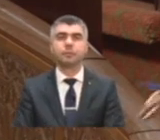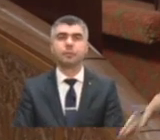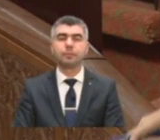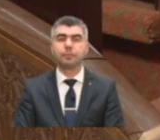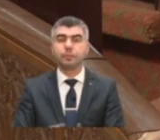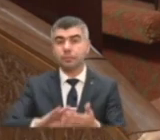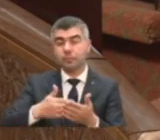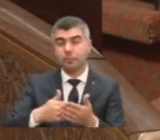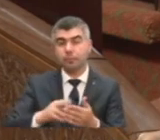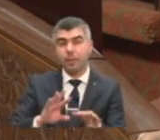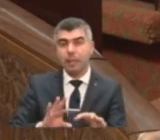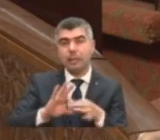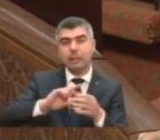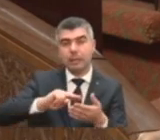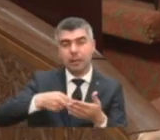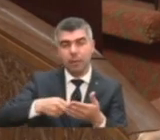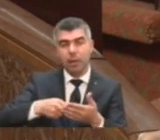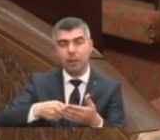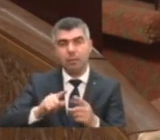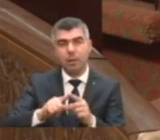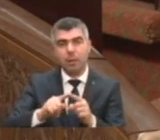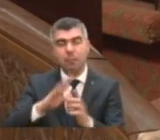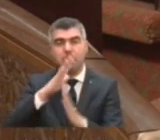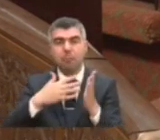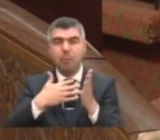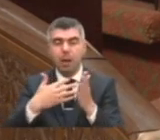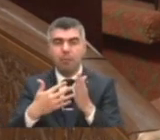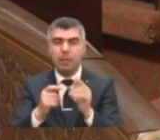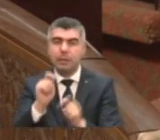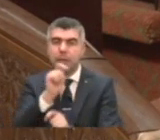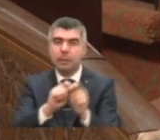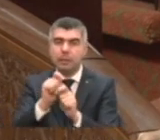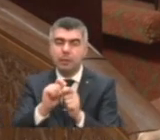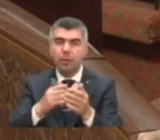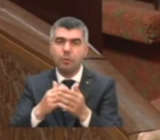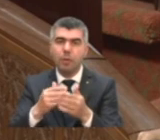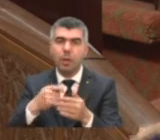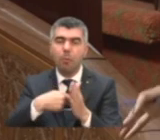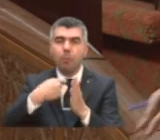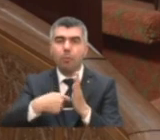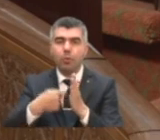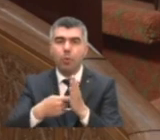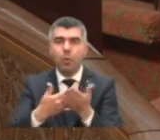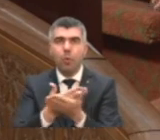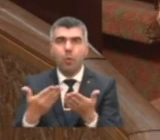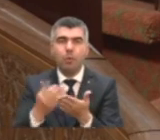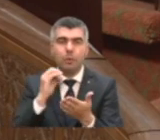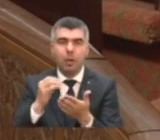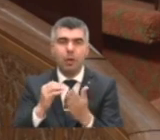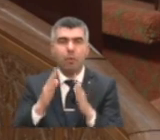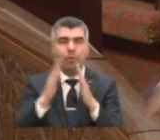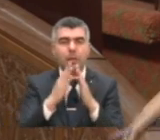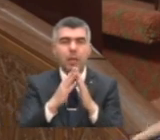ولتنفيذ مضامين هذه الاتفاقيه كنوضعوا واحد المخطط عمل من اجل بلوره وانجاز مجموعه من المشاريع ديال التثمين الطاقي للنفايات المنزليه بعده مراكز